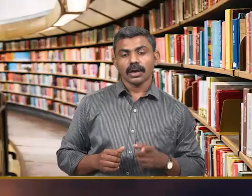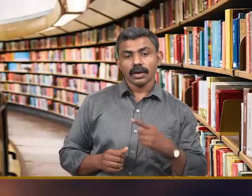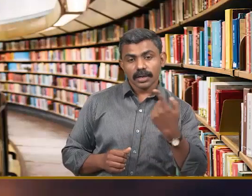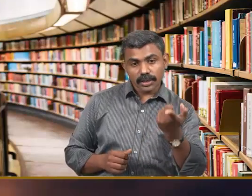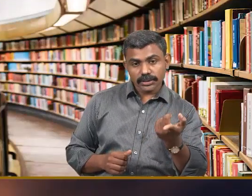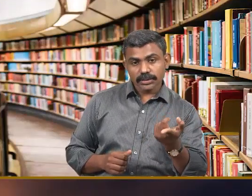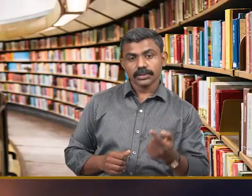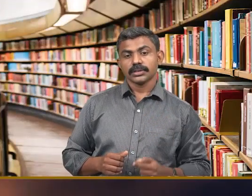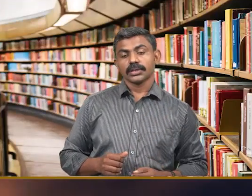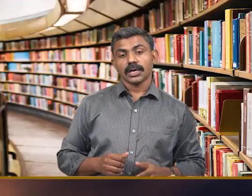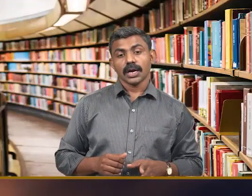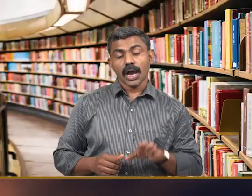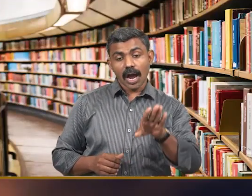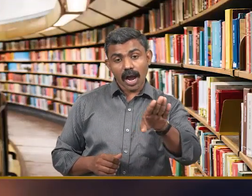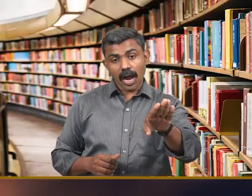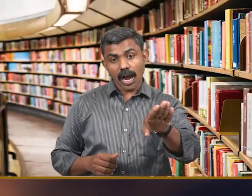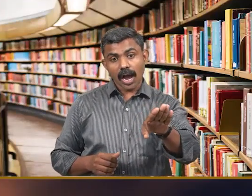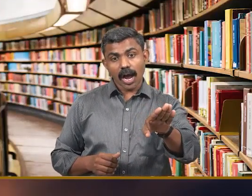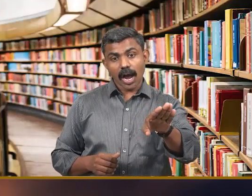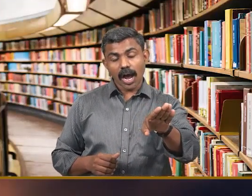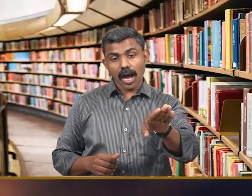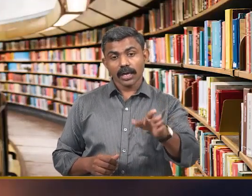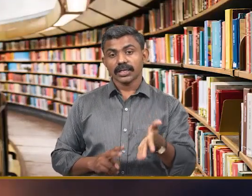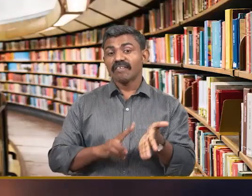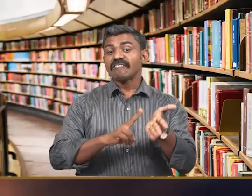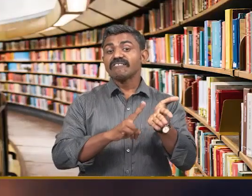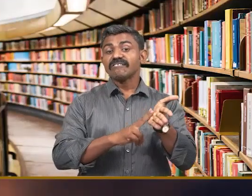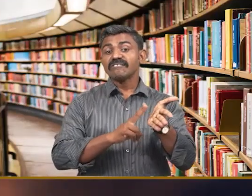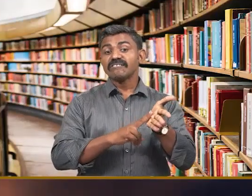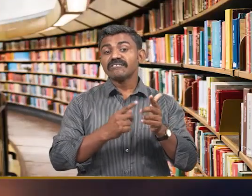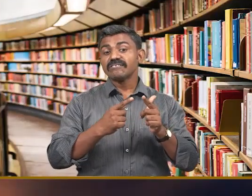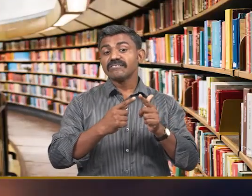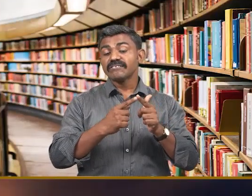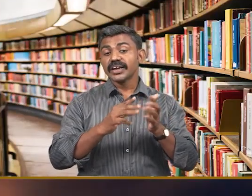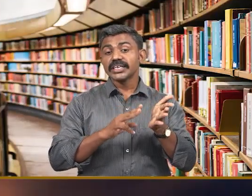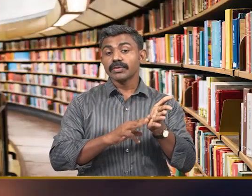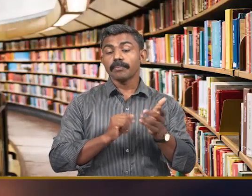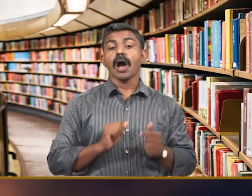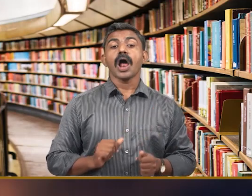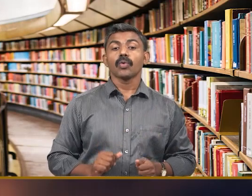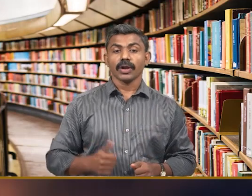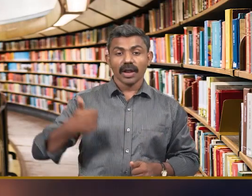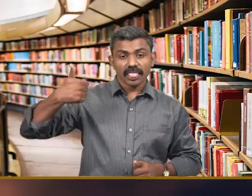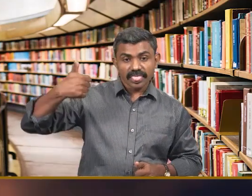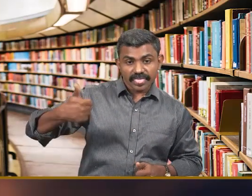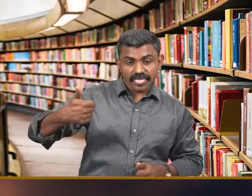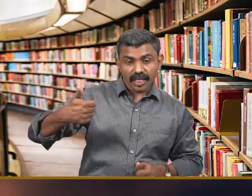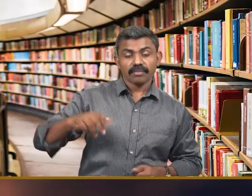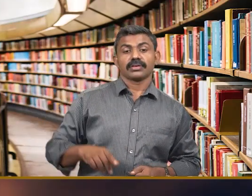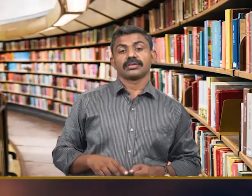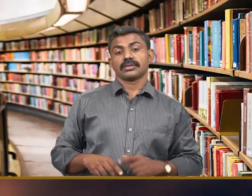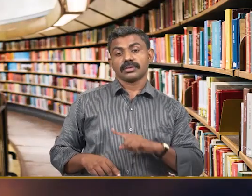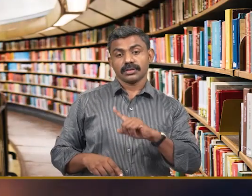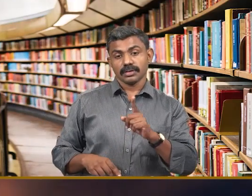அதுக்கப்புறம் என்னாச்சு, அங்கிருந்து அதை எதிர்பார்த்து அதாவது அதை எதிர்பாராத என்ன பண்ணாங்க, விக்டர் இம்மானுவேல் இது இத்தாலியோட அரசர் விக்டர் இம்மானுவேல்